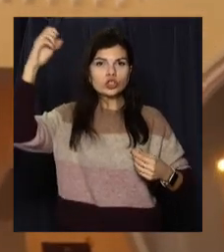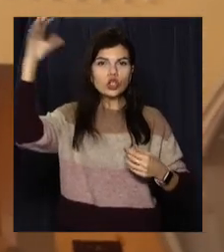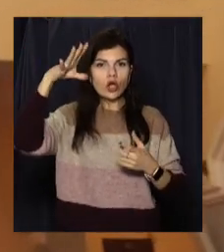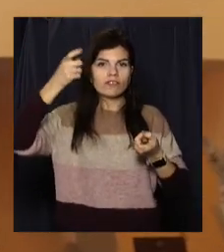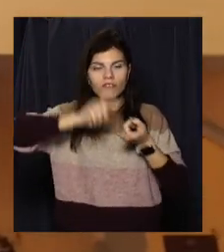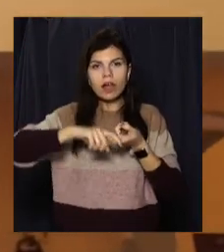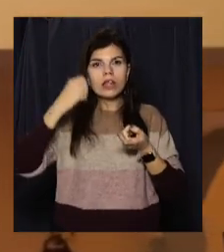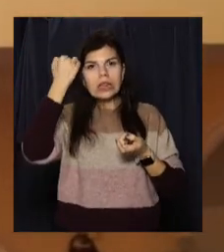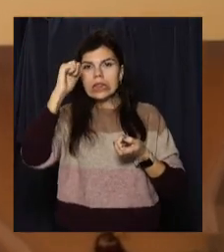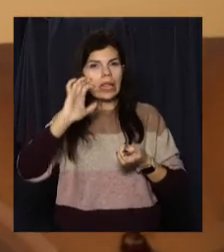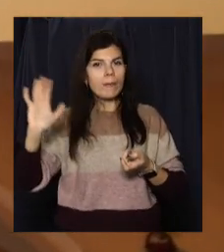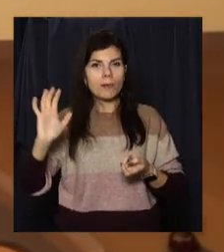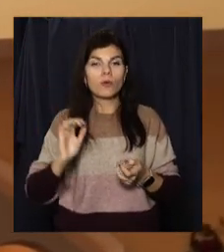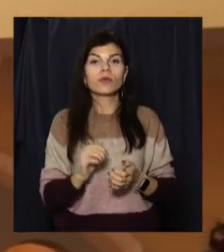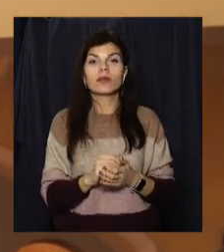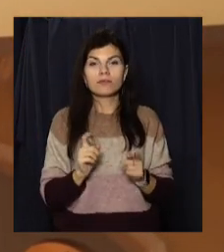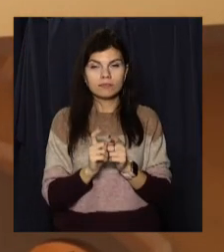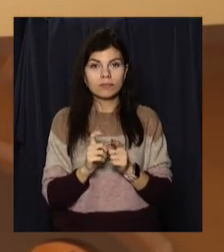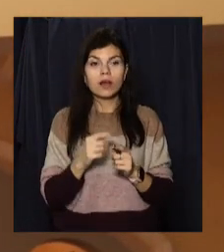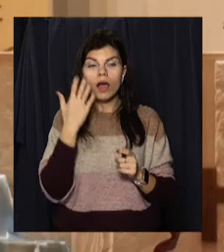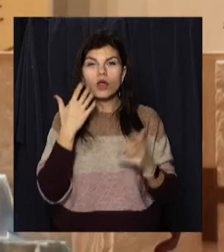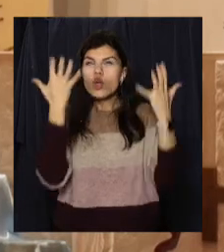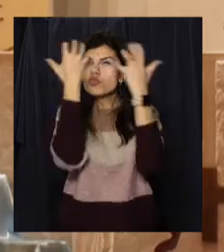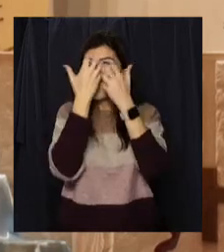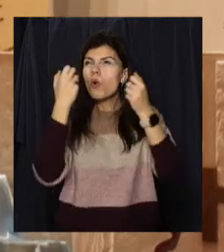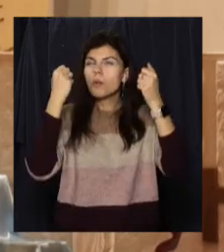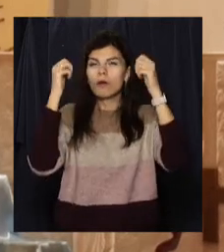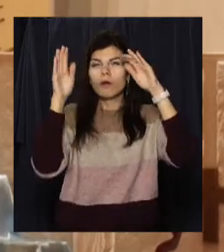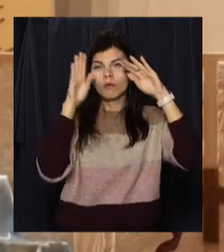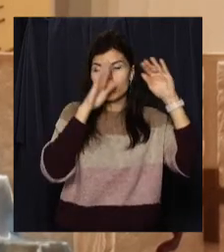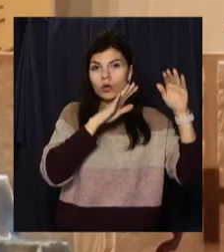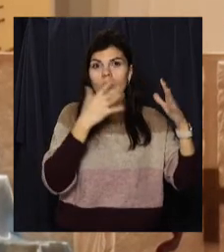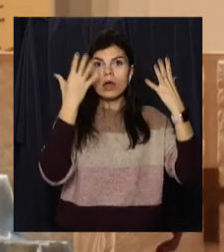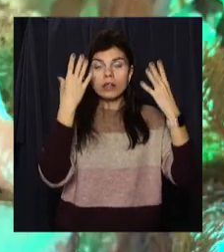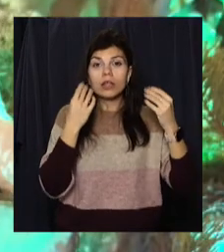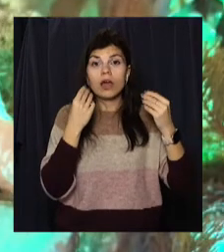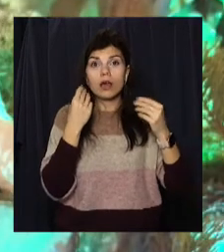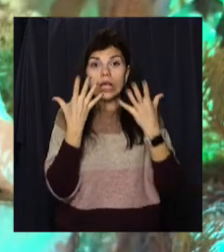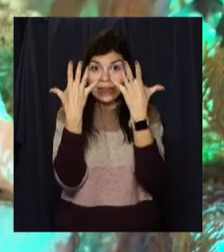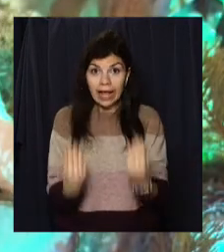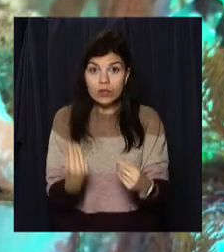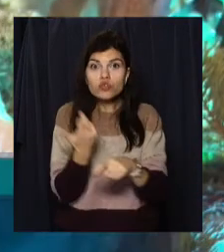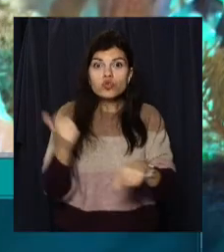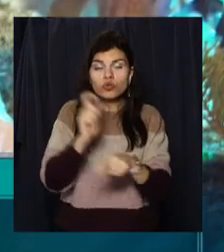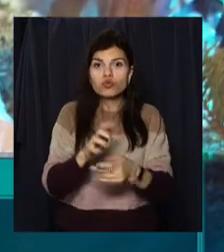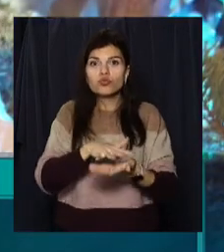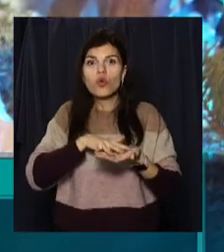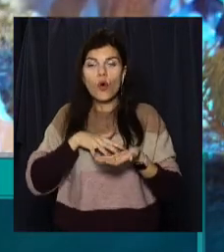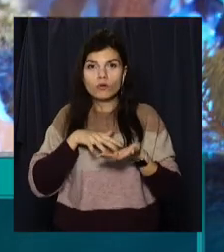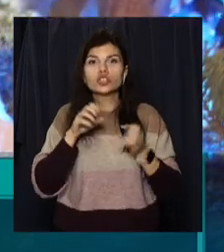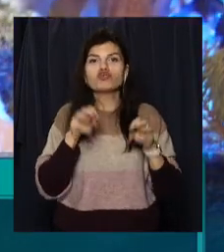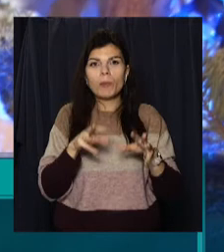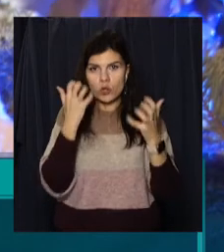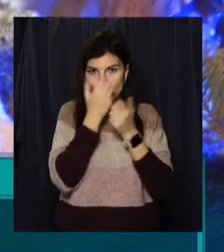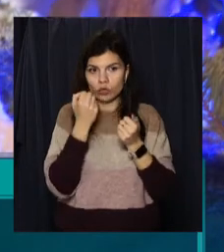після зимового сонцестояння, коли темрява відступала і світловий день ставав довшим за ніч. Християни приходять, місіонери, і кажуть,